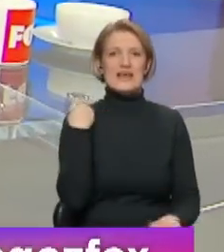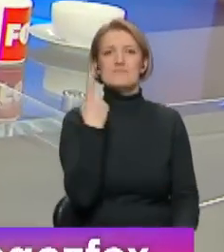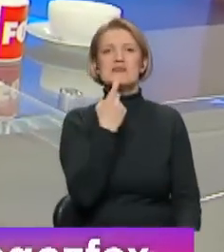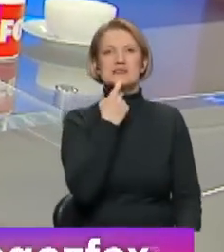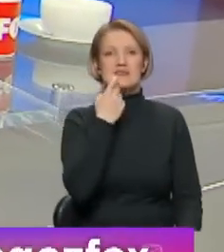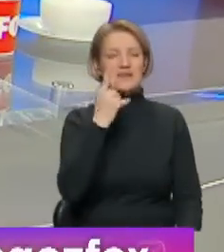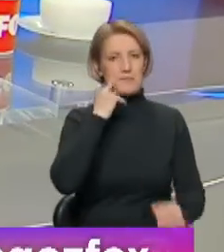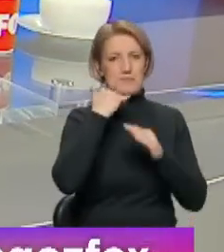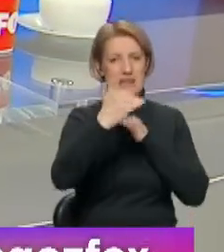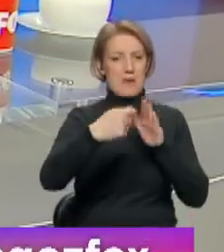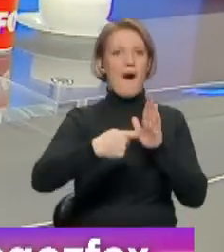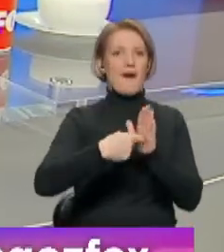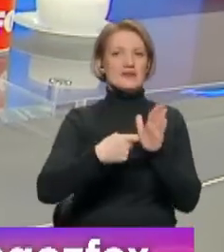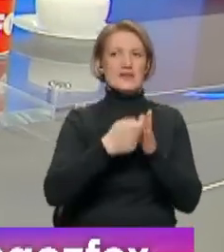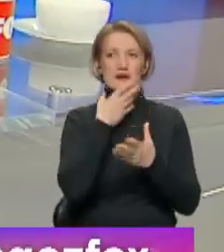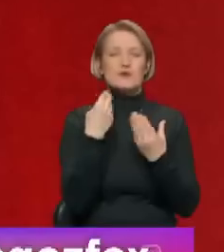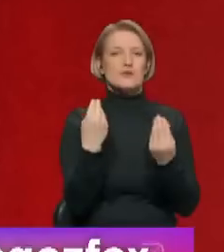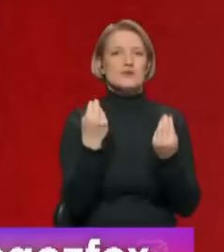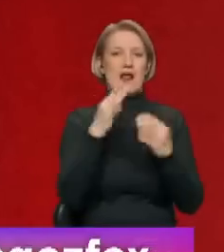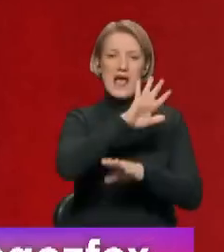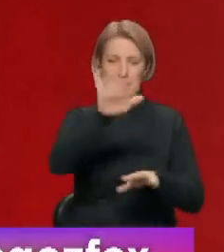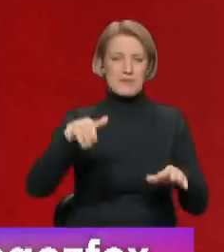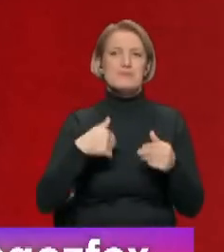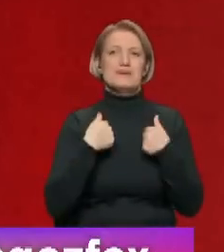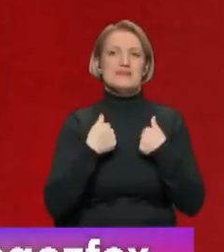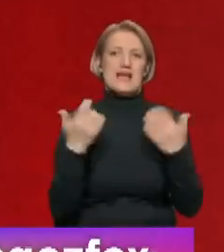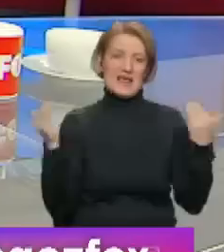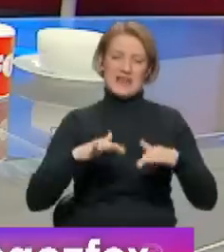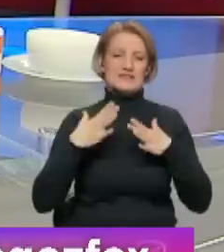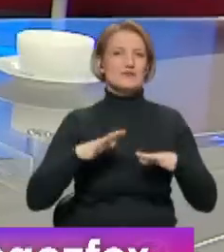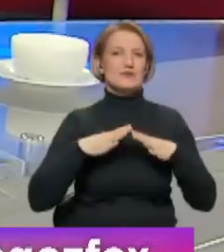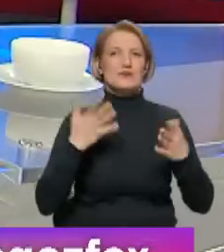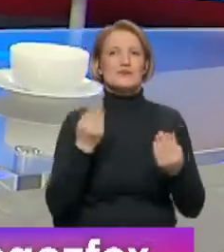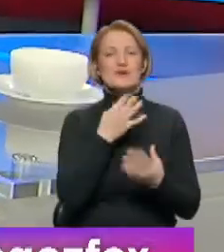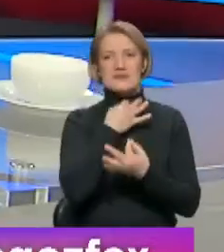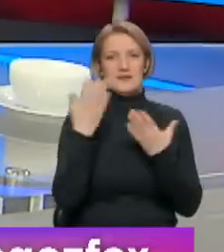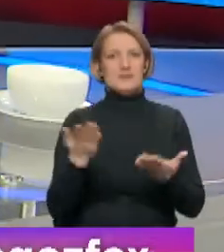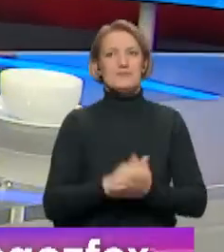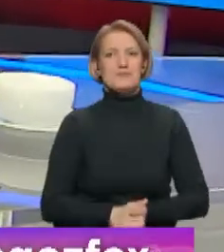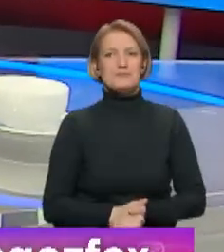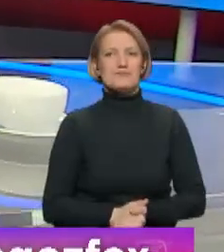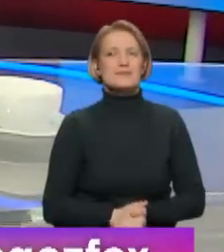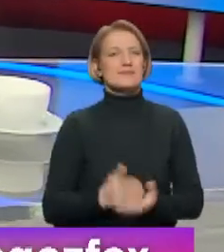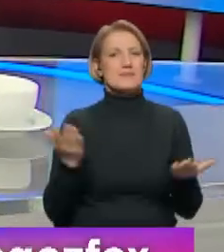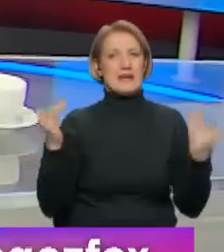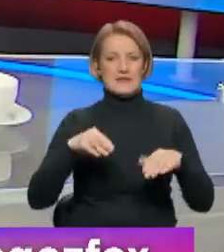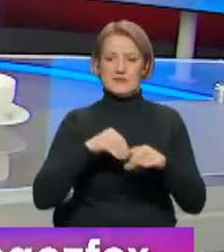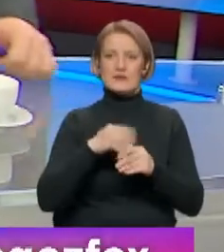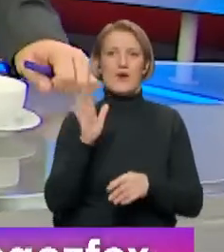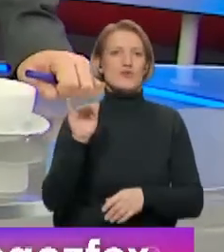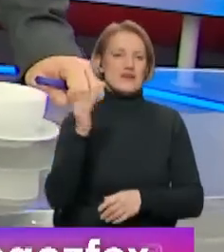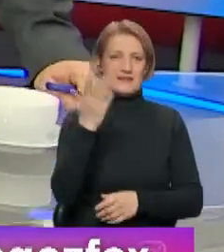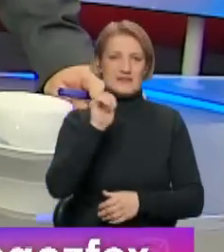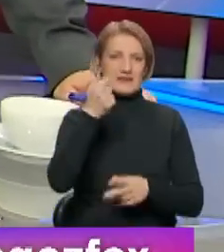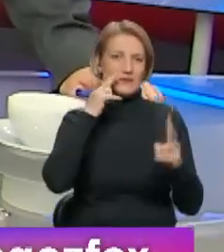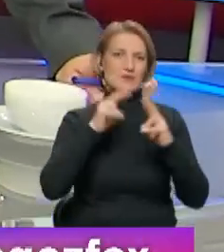yıl milletimiz adına güzellikleri hepimize gelsin istiyorlar Çok sağ olun Çok teşekkür ederim geldiğiniz için hoşça kalın